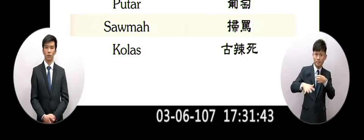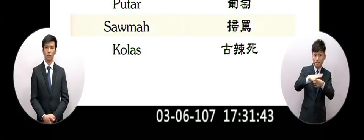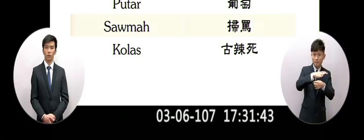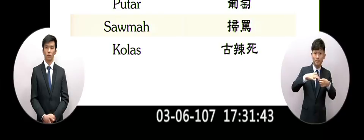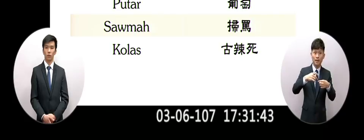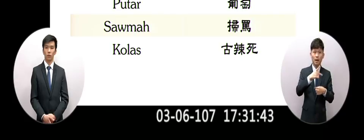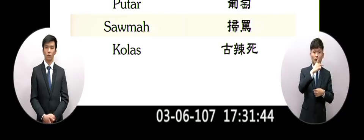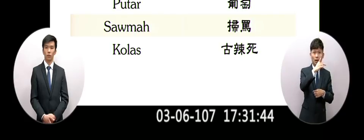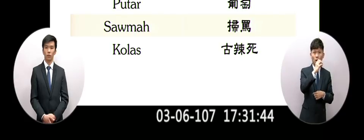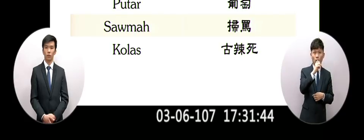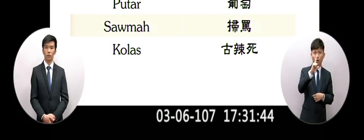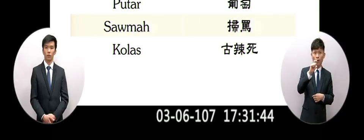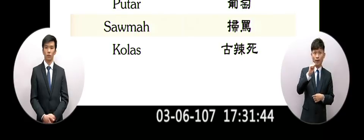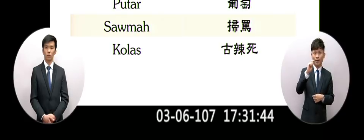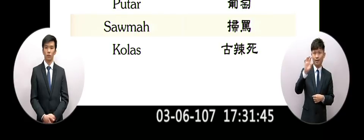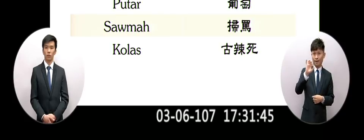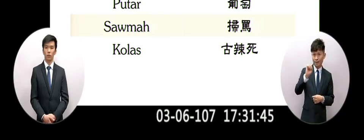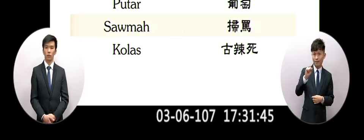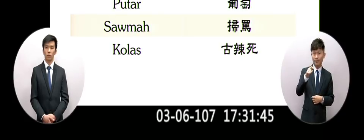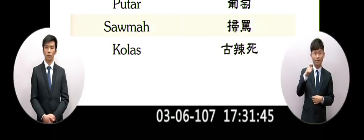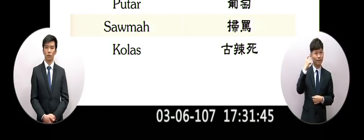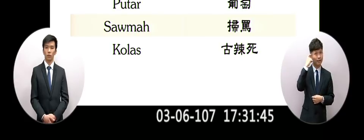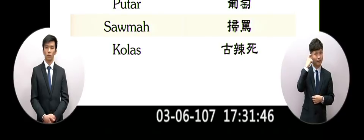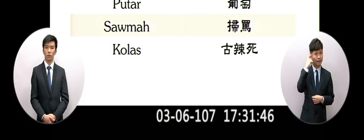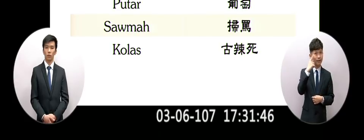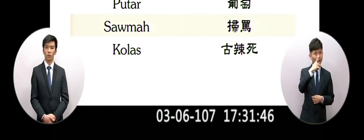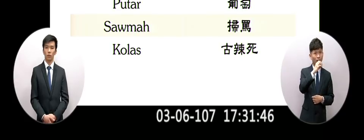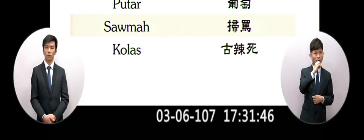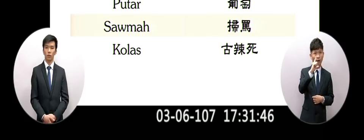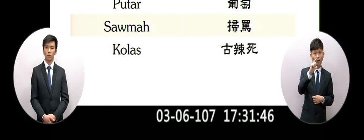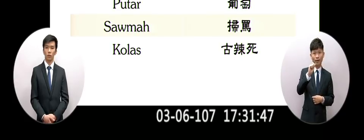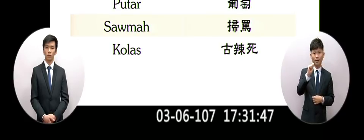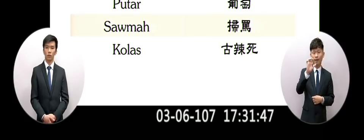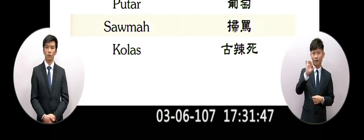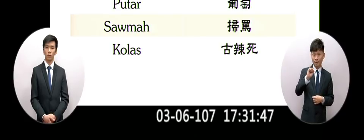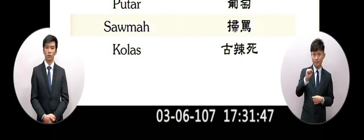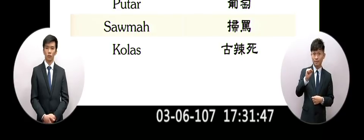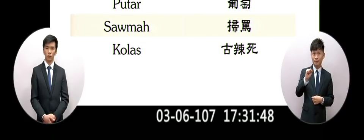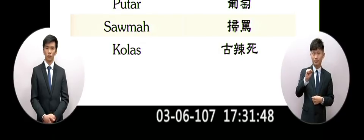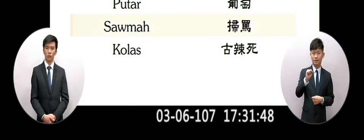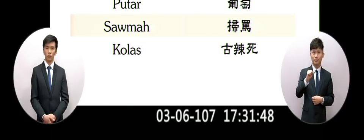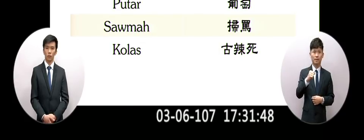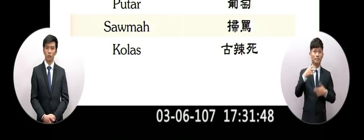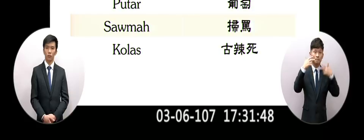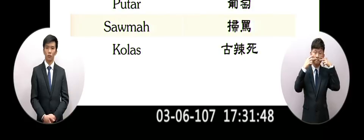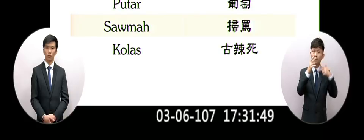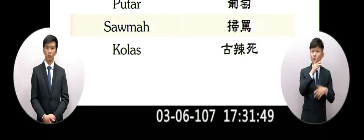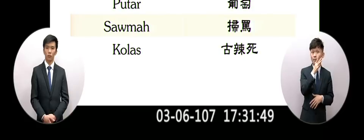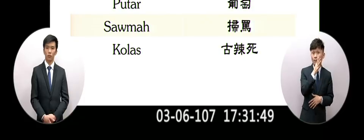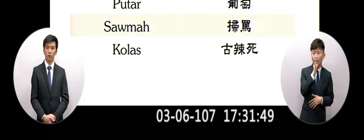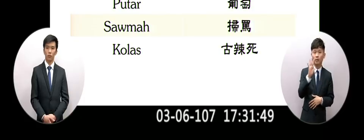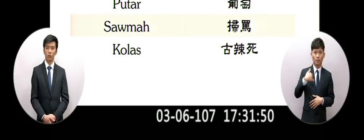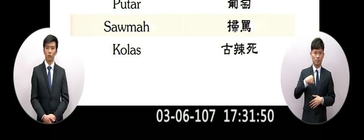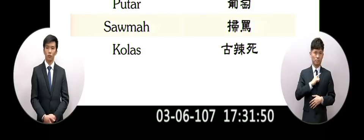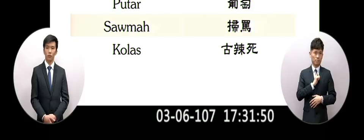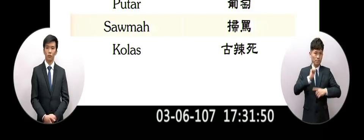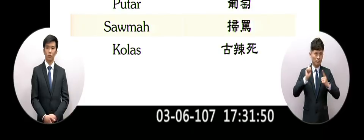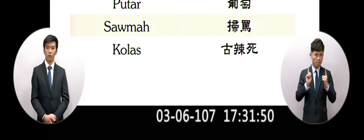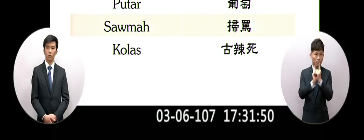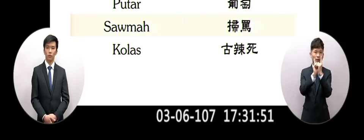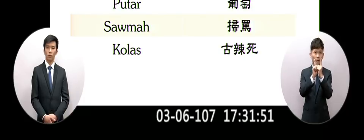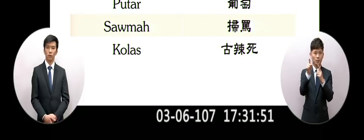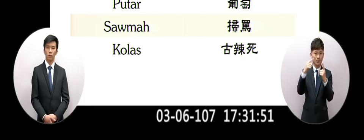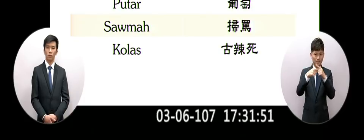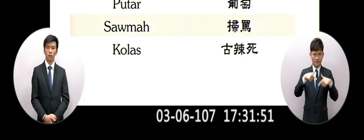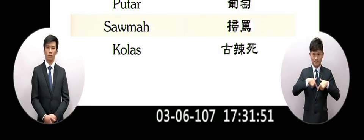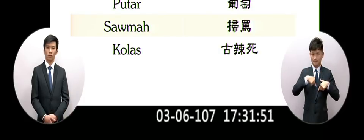人，我们阿美族都知道名字就是 KOLAS， 但是我自己就曾经遇到过有不怀